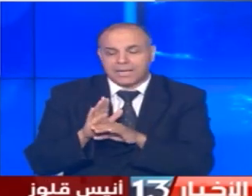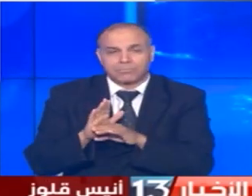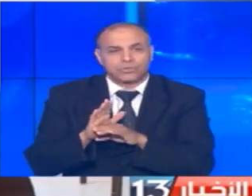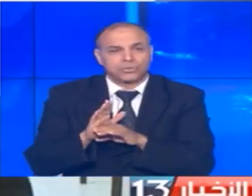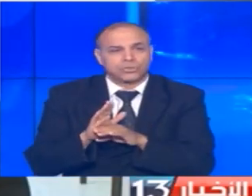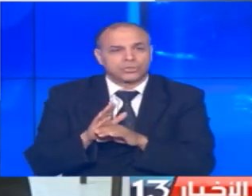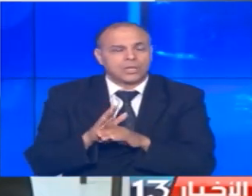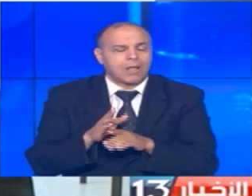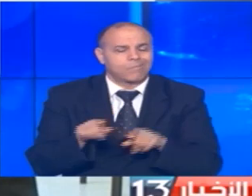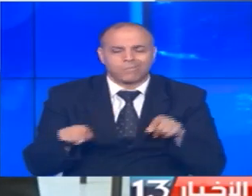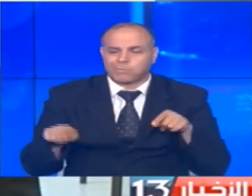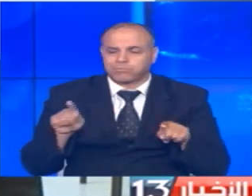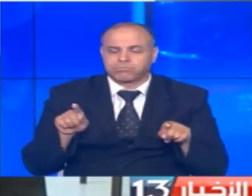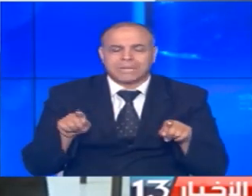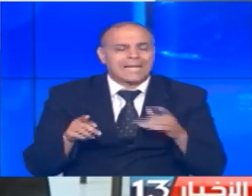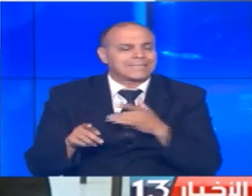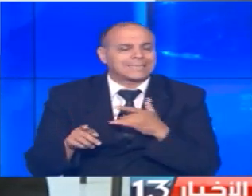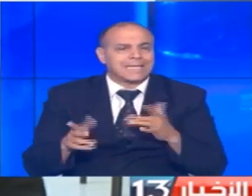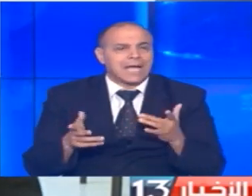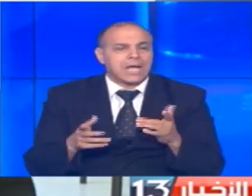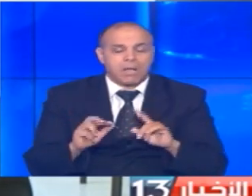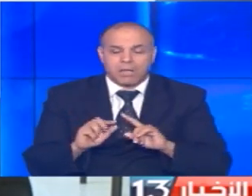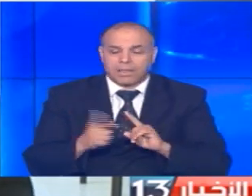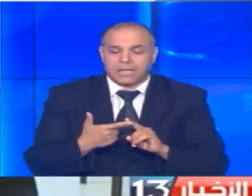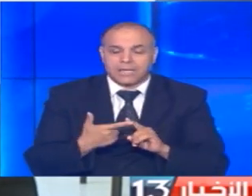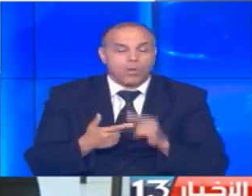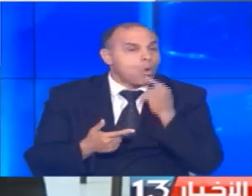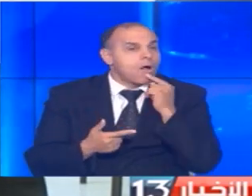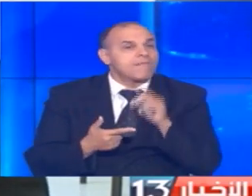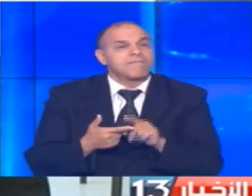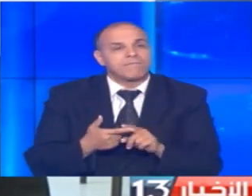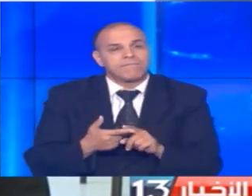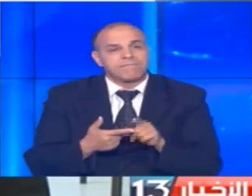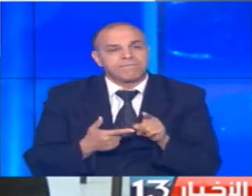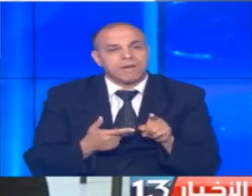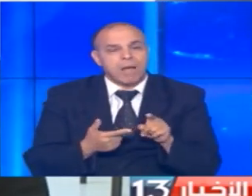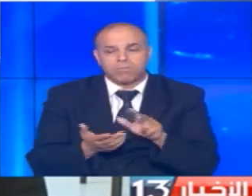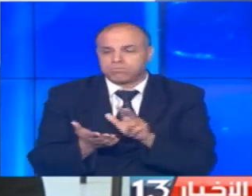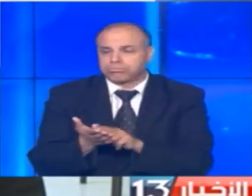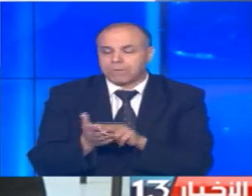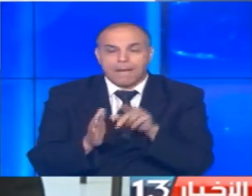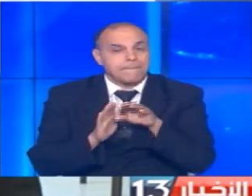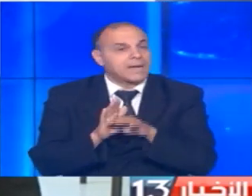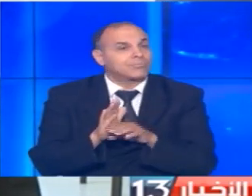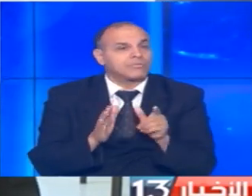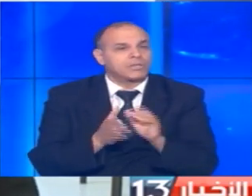تضارب المصالح في قطاع الصحة، والعنصر الثاني هو تفعيل منظومة